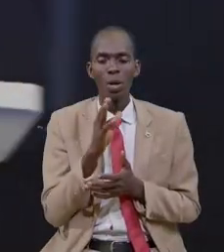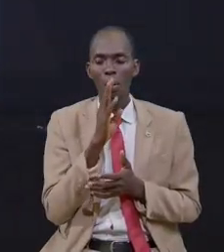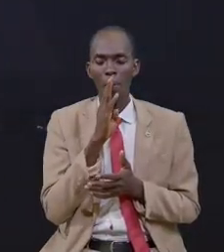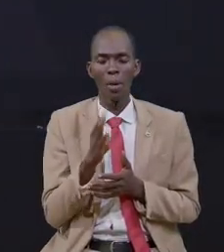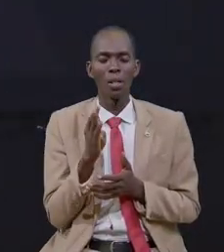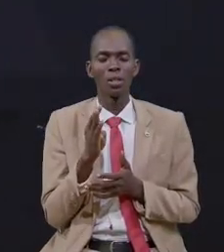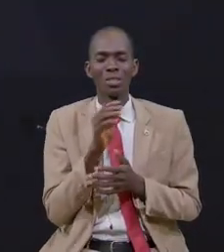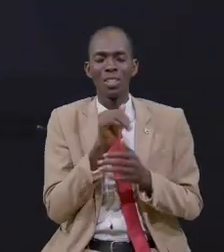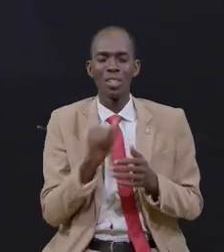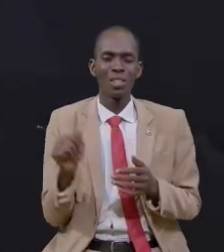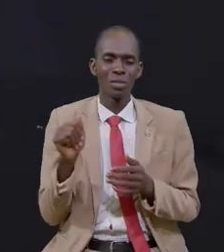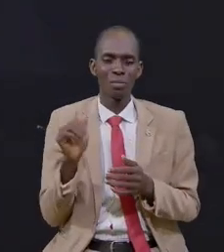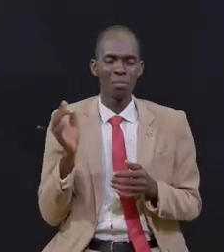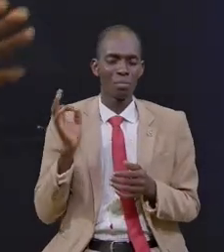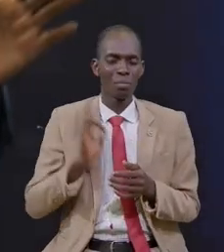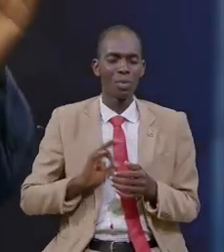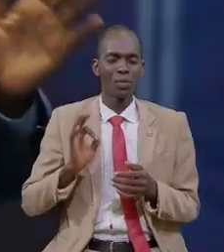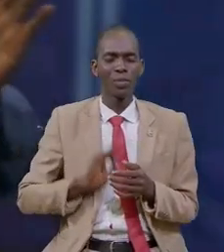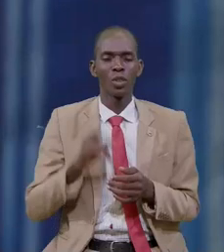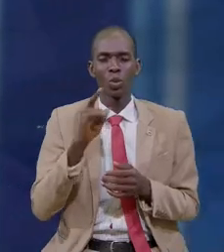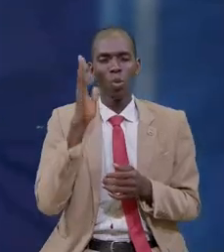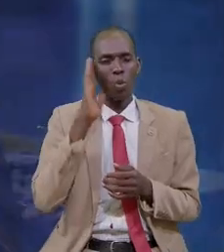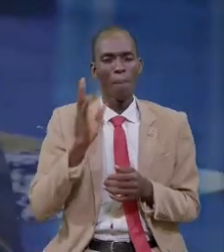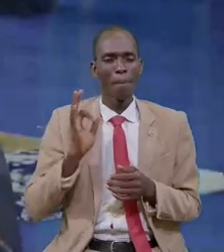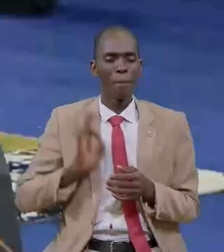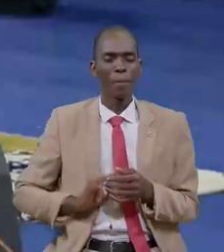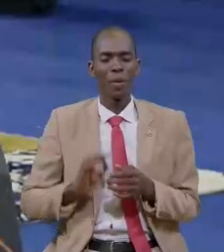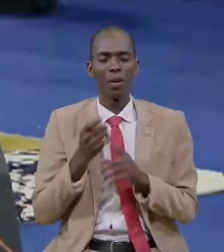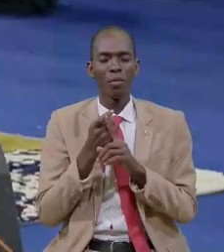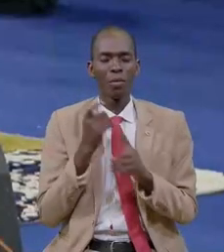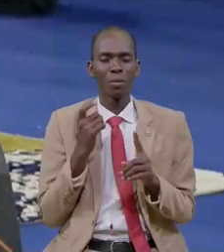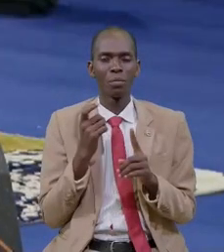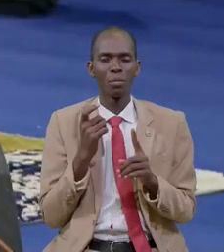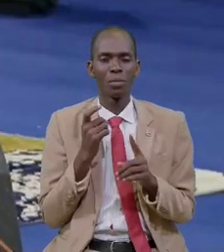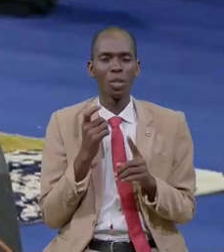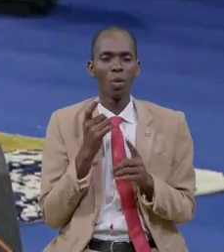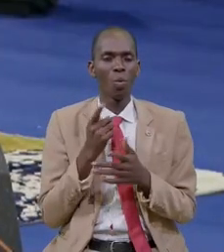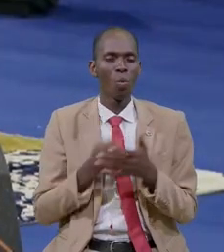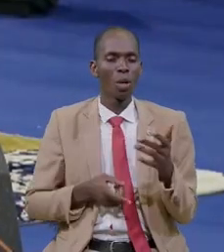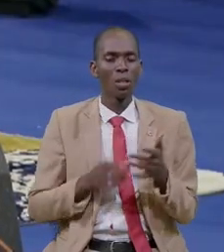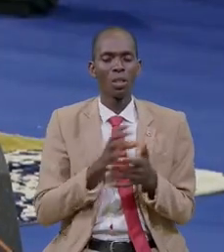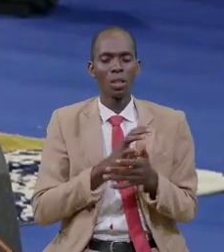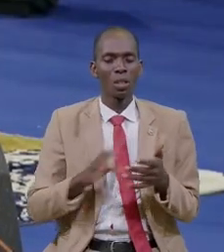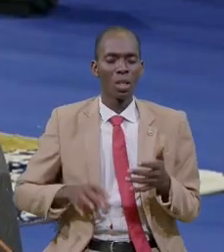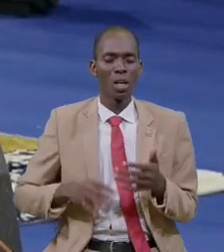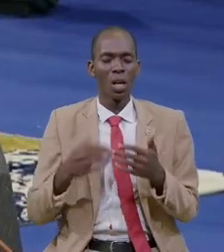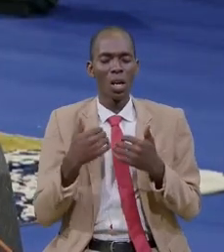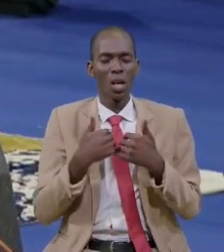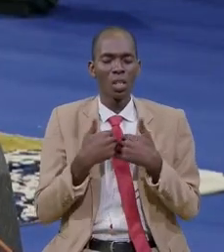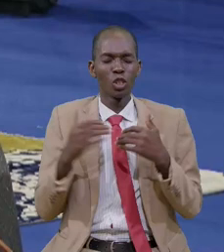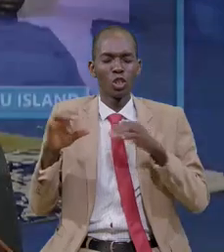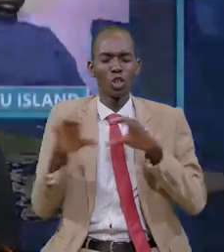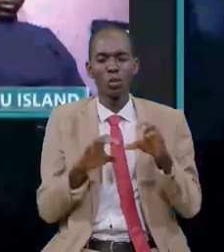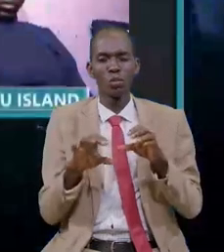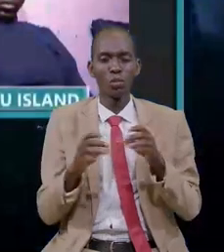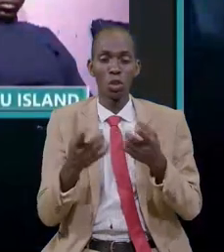serez un bénéficiaire. Vous allez profiter de ce que Christ est venu